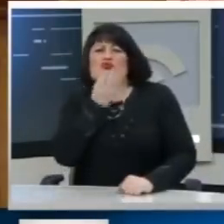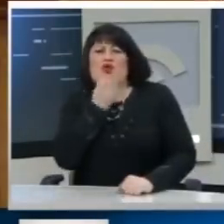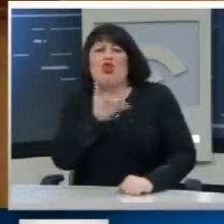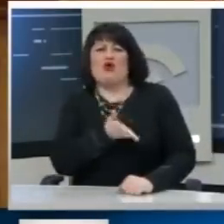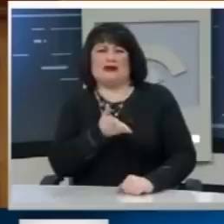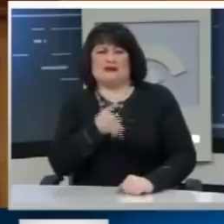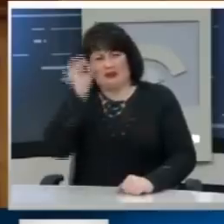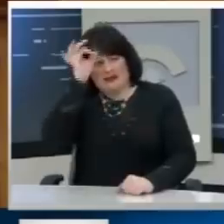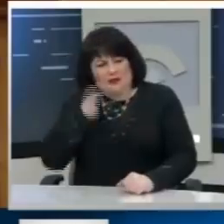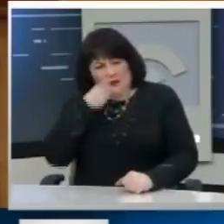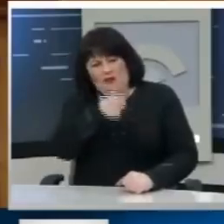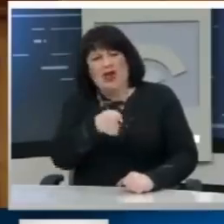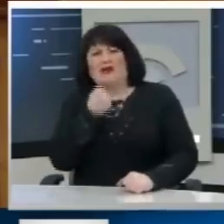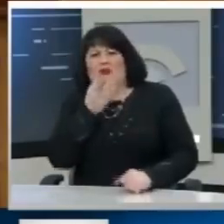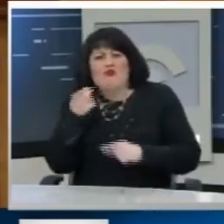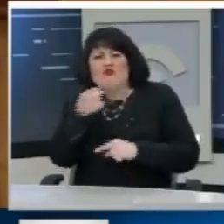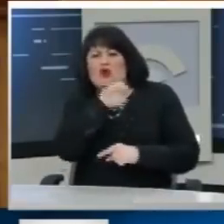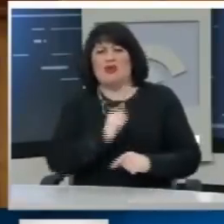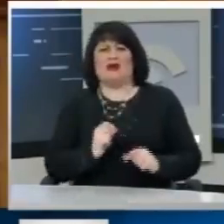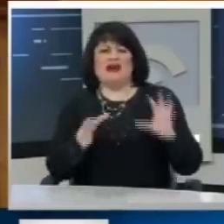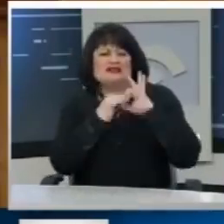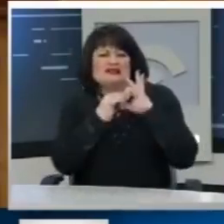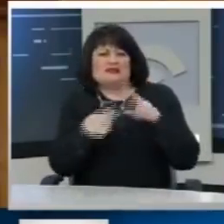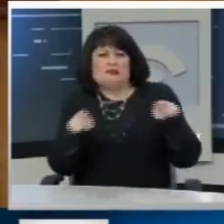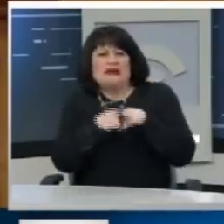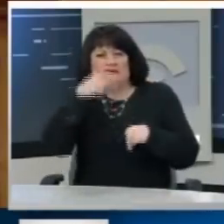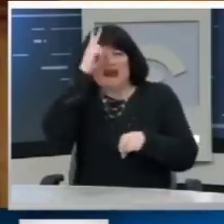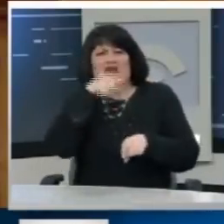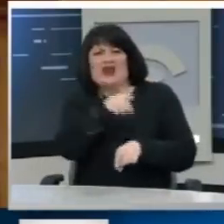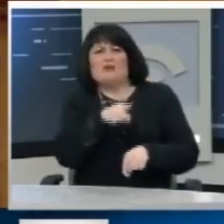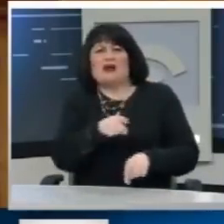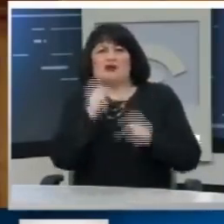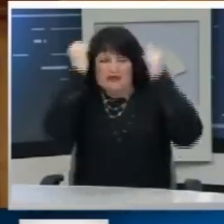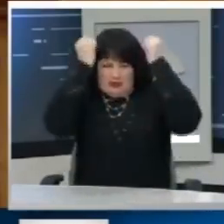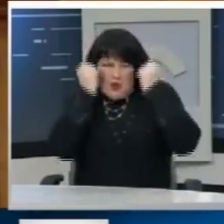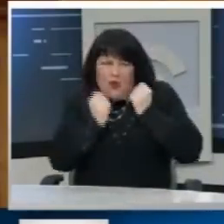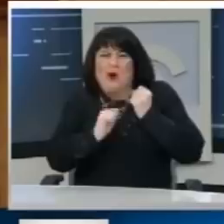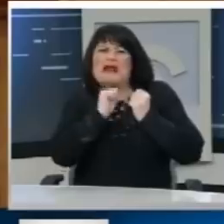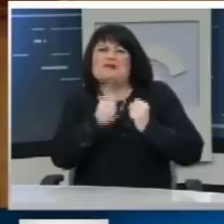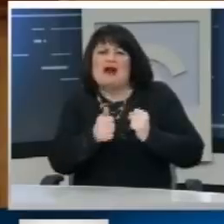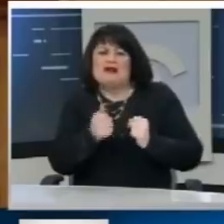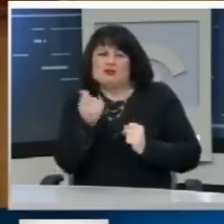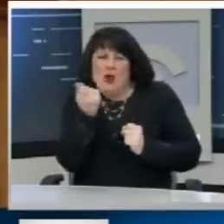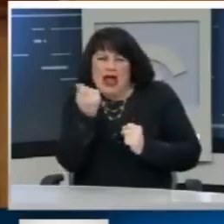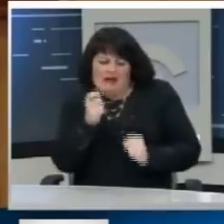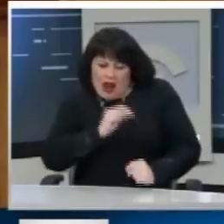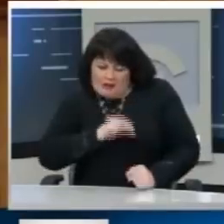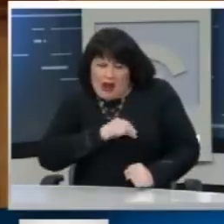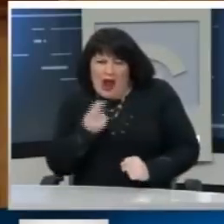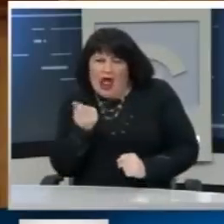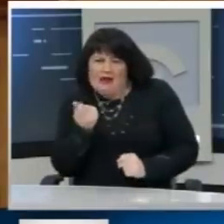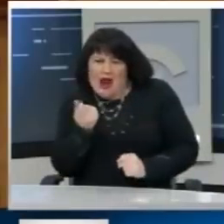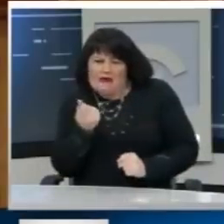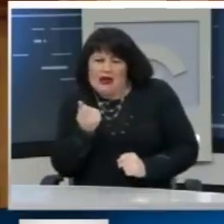Αυτοί λοιπόν, οι συνεργάτες των Γερμανών, αυτοί που στήριξαν τους μαυραγωρίτες που έγιναν ζάπλουτοι μετά,